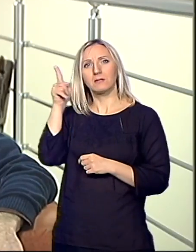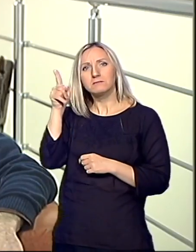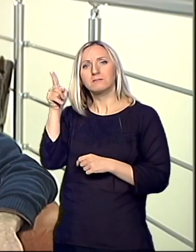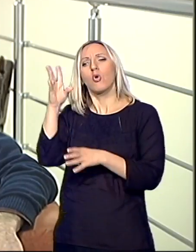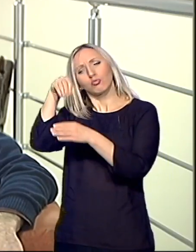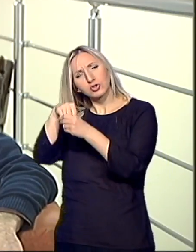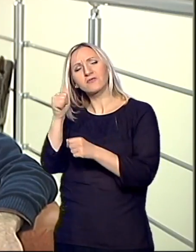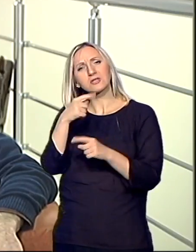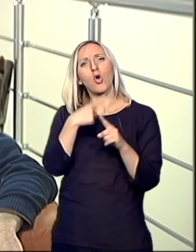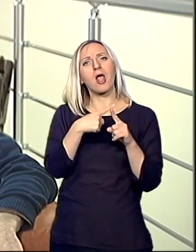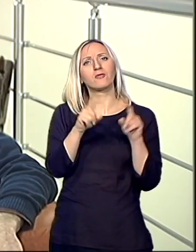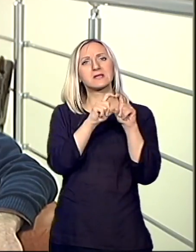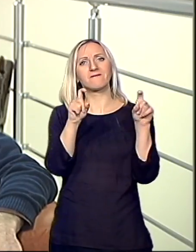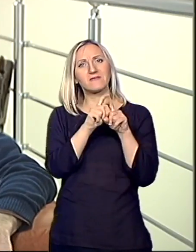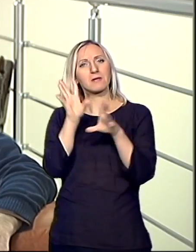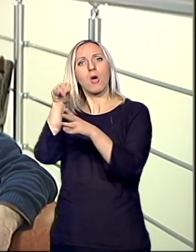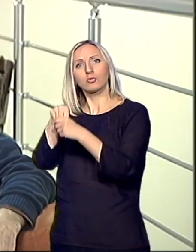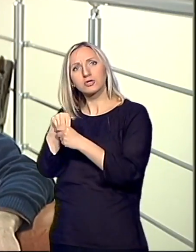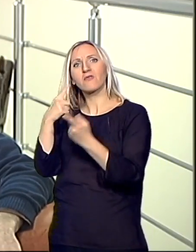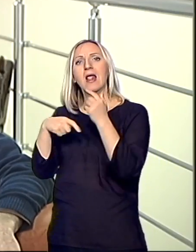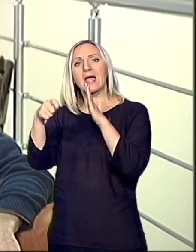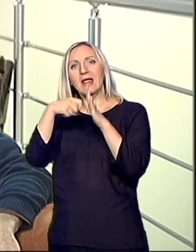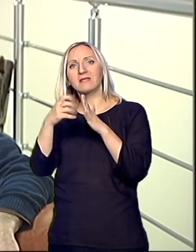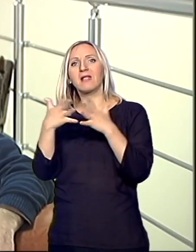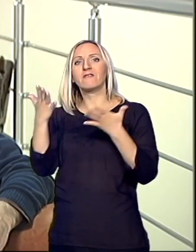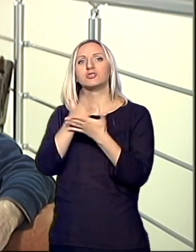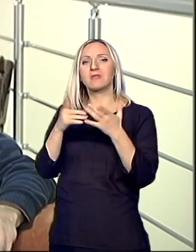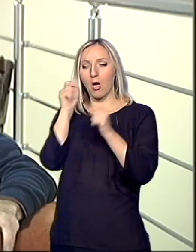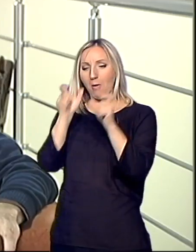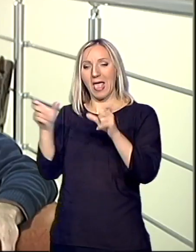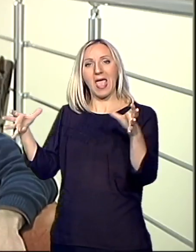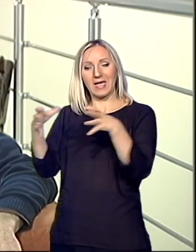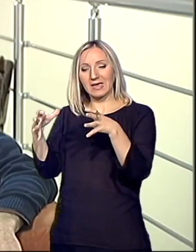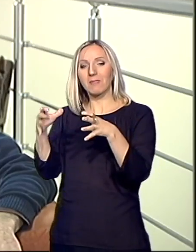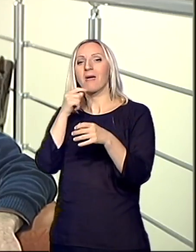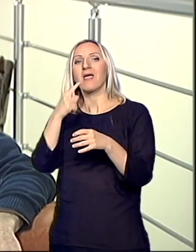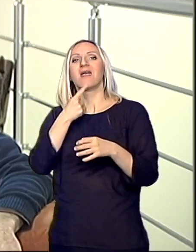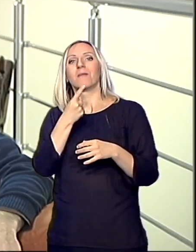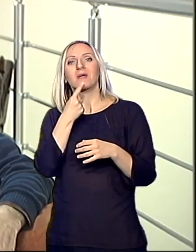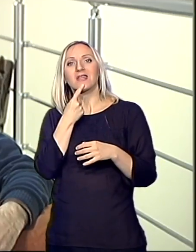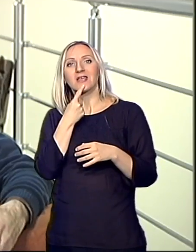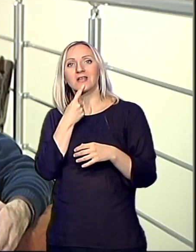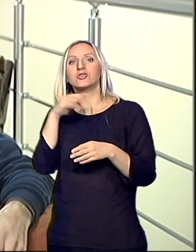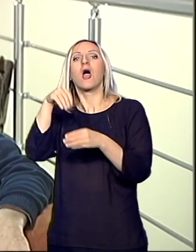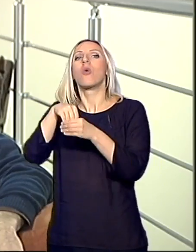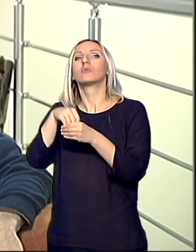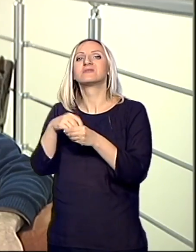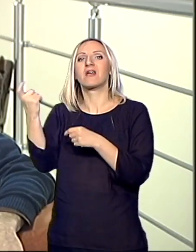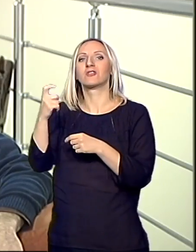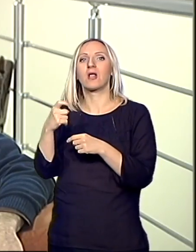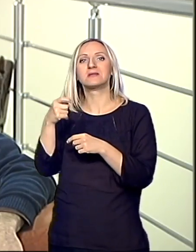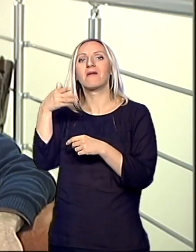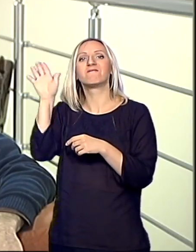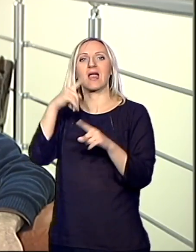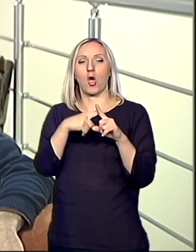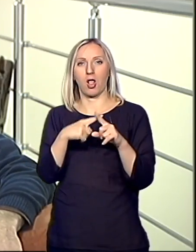produkciji učestvovali hollywoodske kompanije, ali reditelji, veći deo ekipe i sama priča u stvari je dolazila izvan